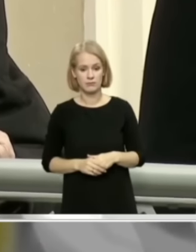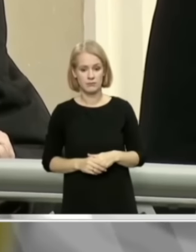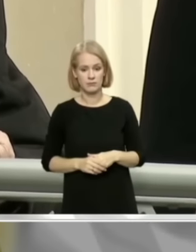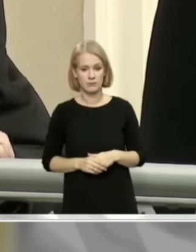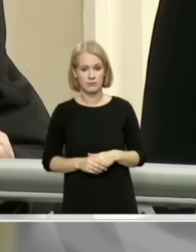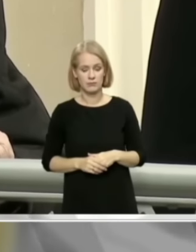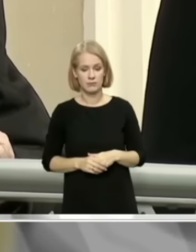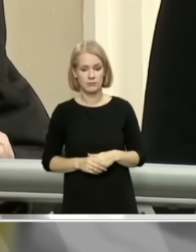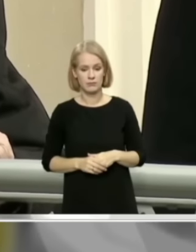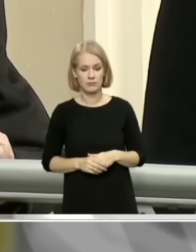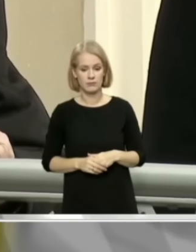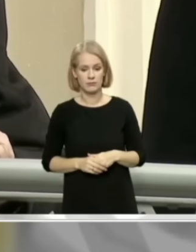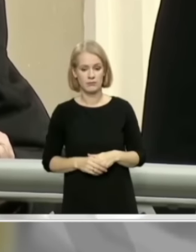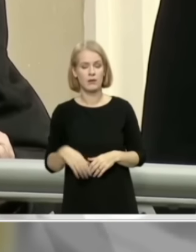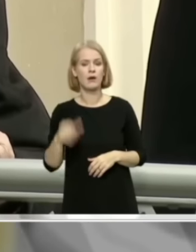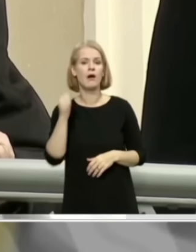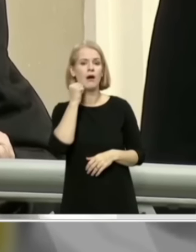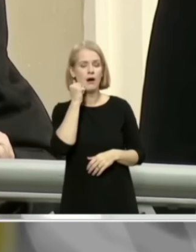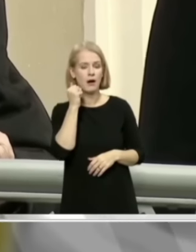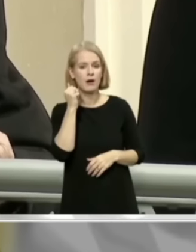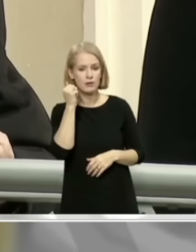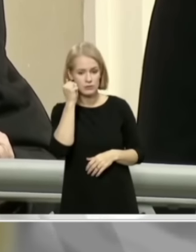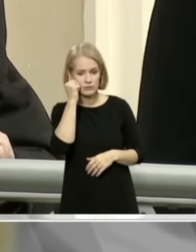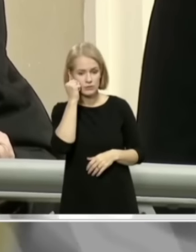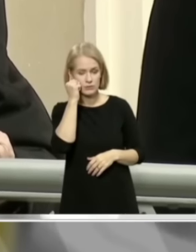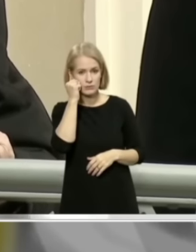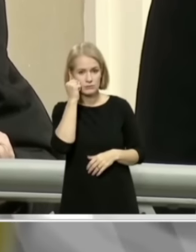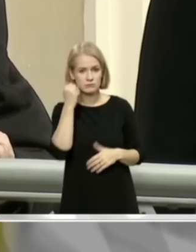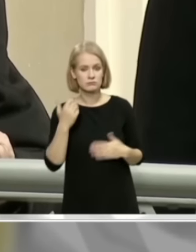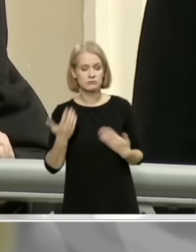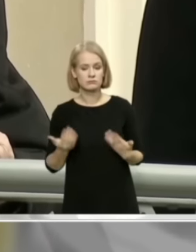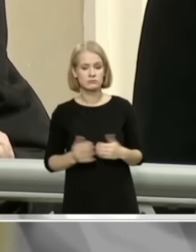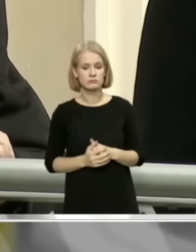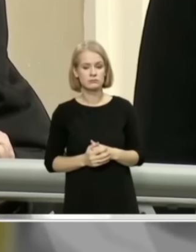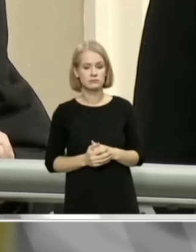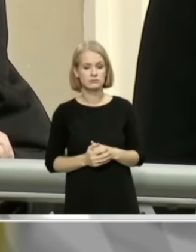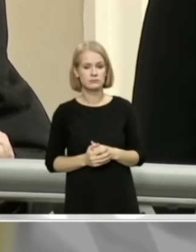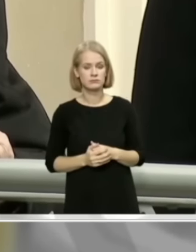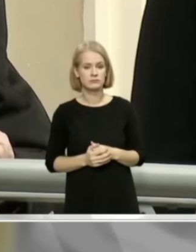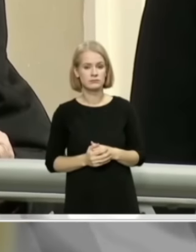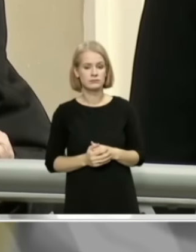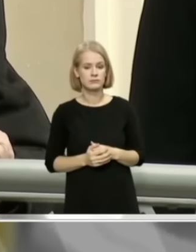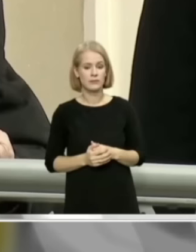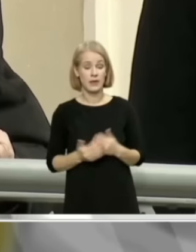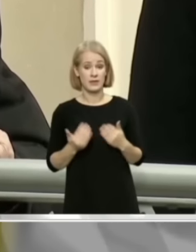Ačiū. O kadangi išėjo gana glaustai,